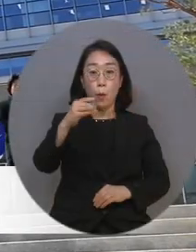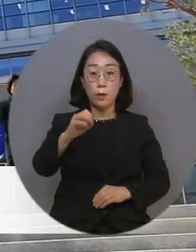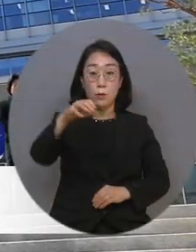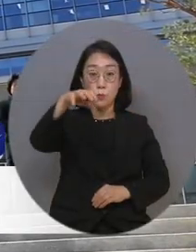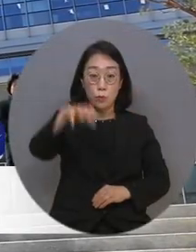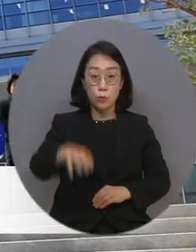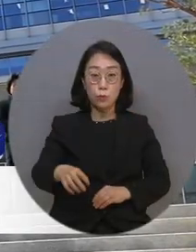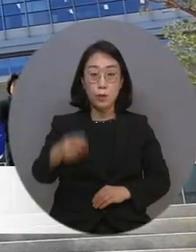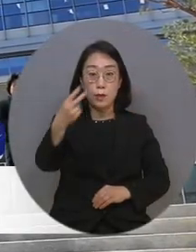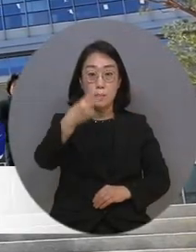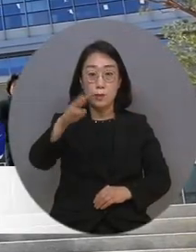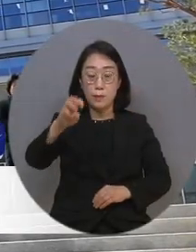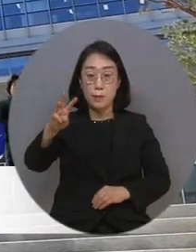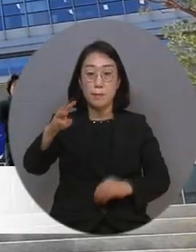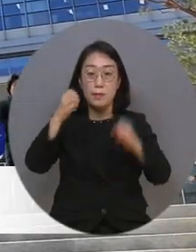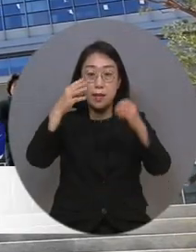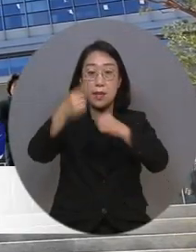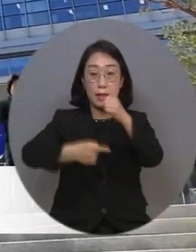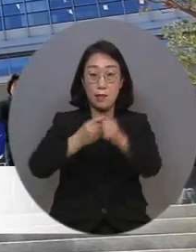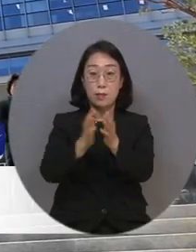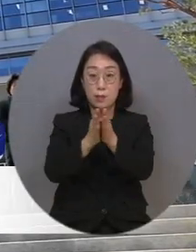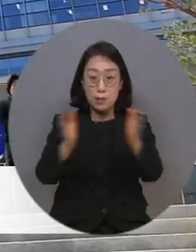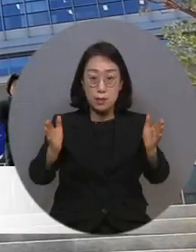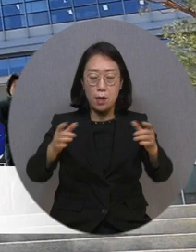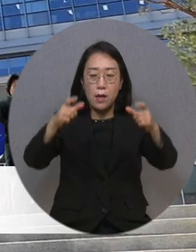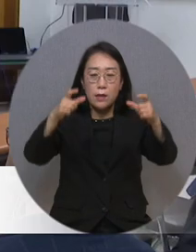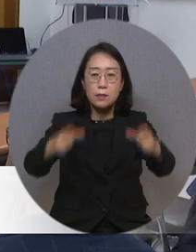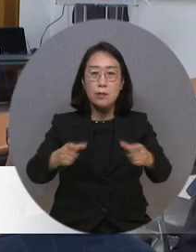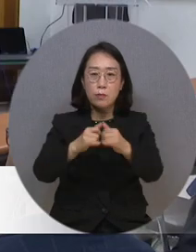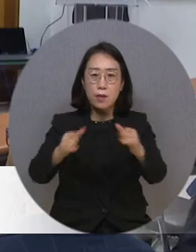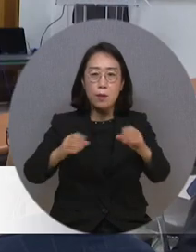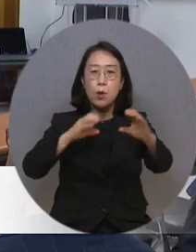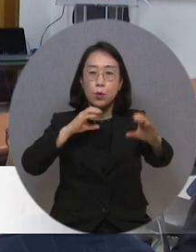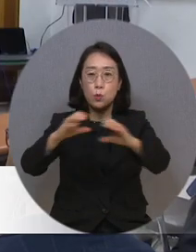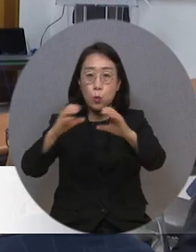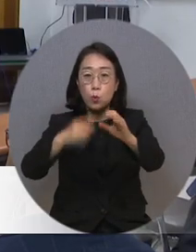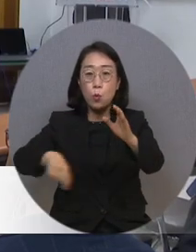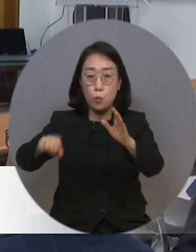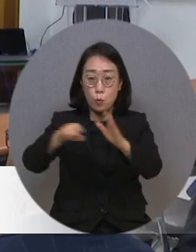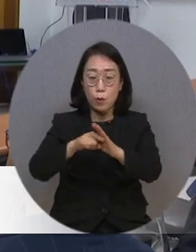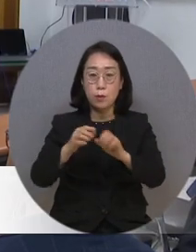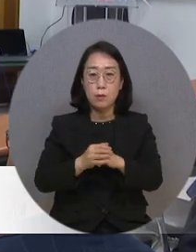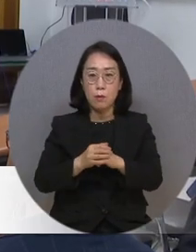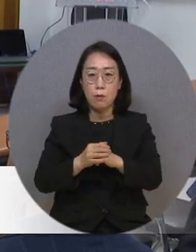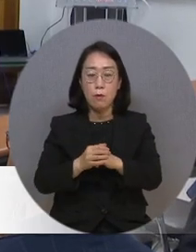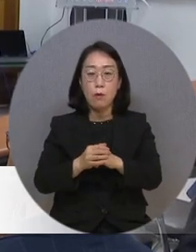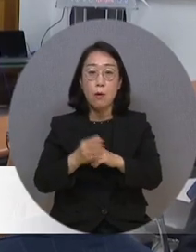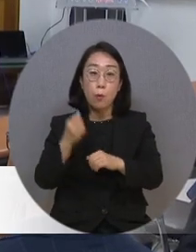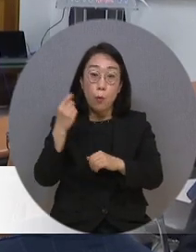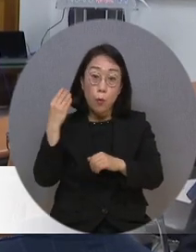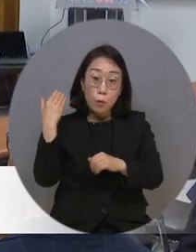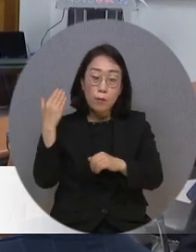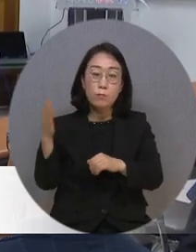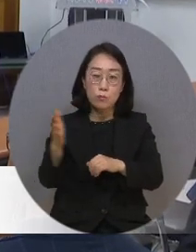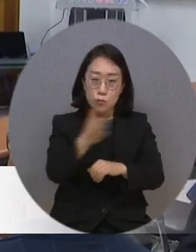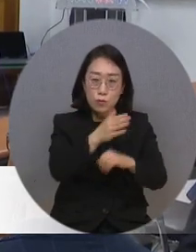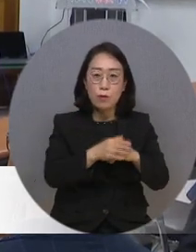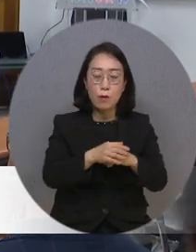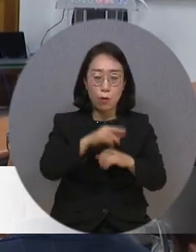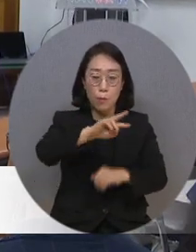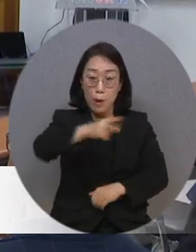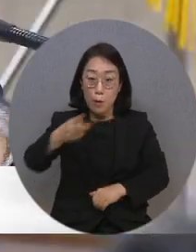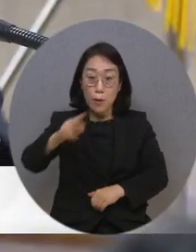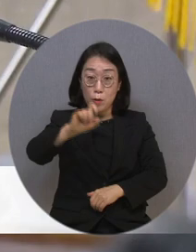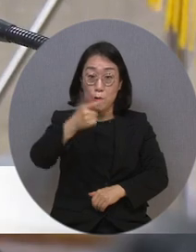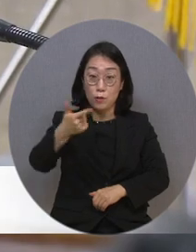고흥군은 2023년 새해를 맞아 군민과의 소통을 위해 지난달 30일부터 9일까지 16개 읍면을